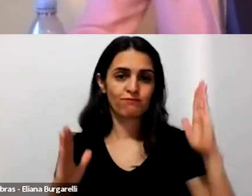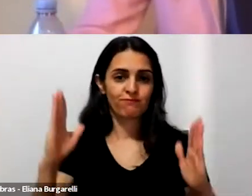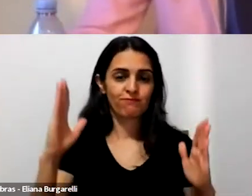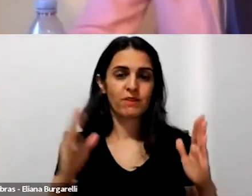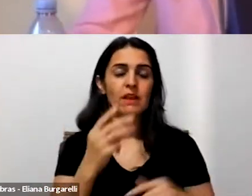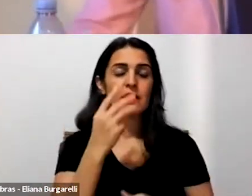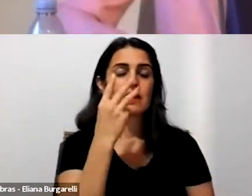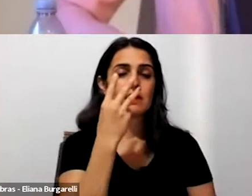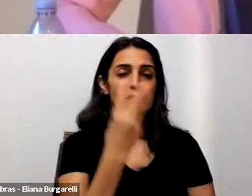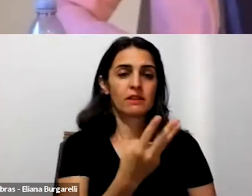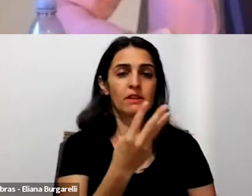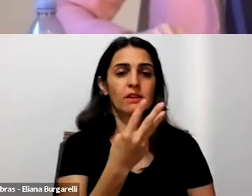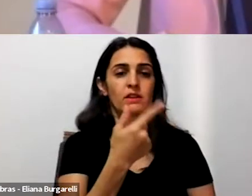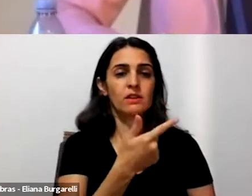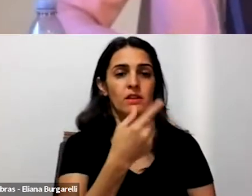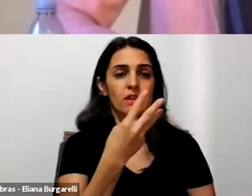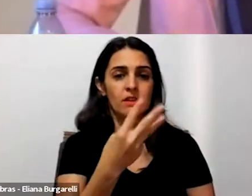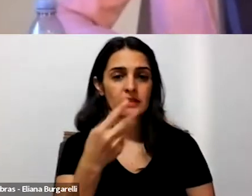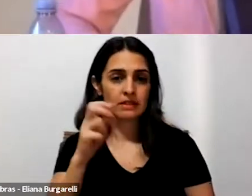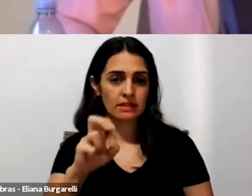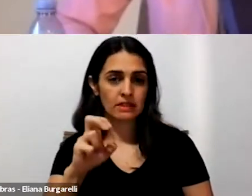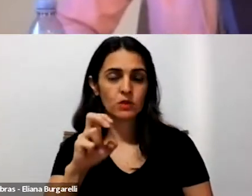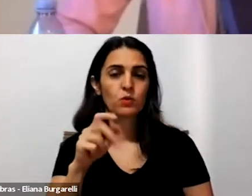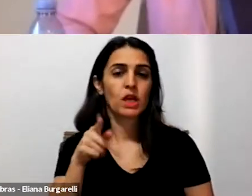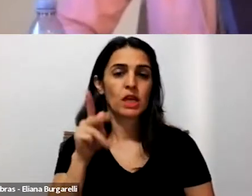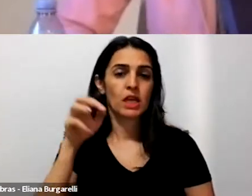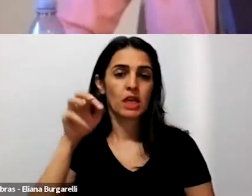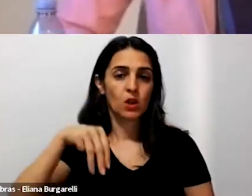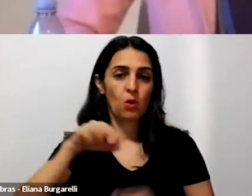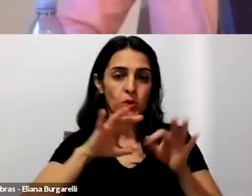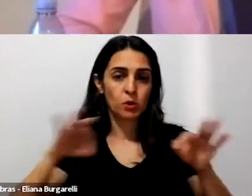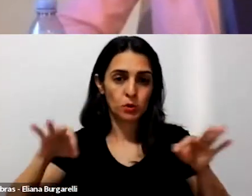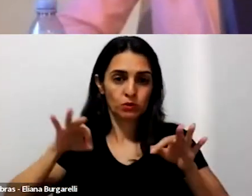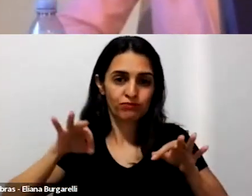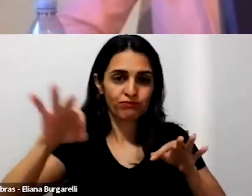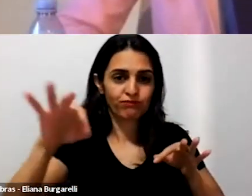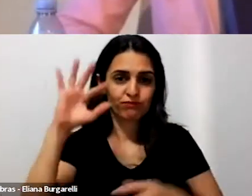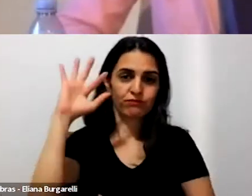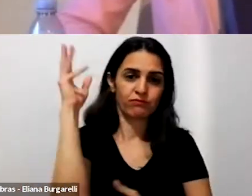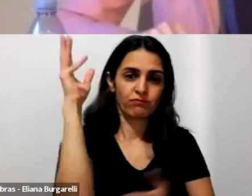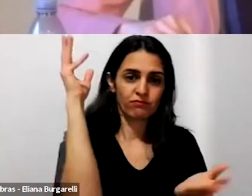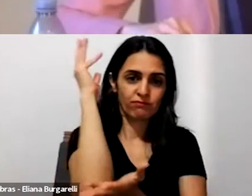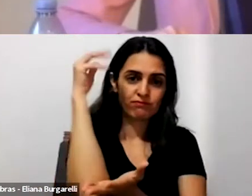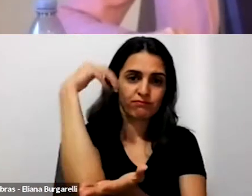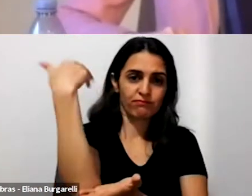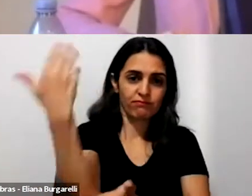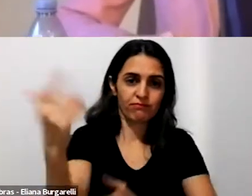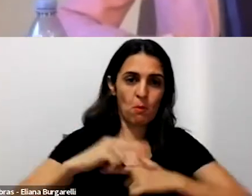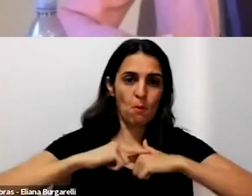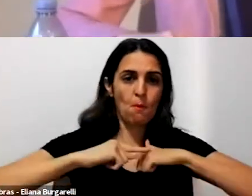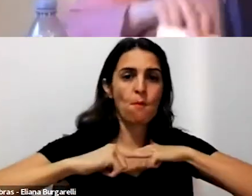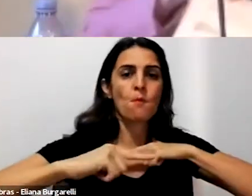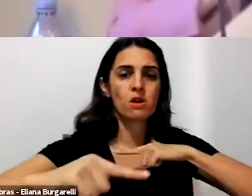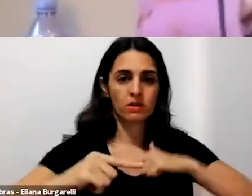13.235 km² de floresta. Et on sait que depuis l'arrivée de Bolsonaro, du président Bolsonaro au pouvoir, il y a un démantèlement des